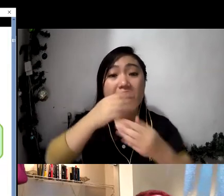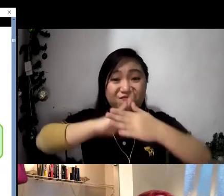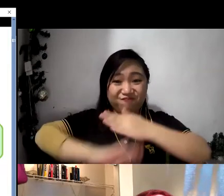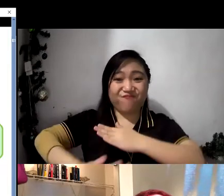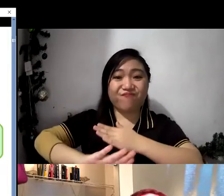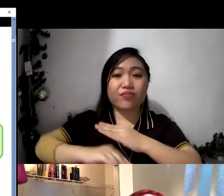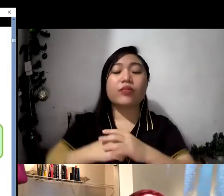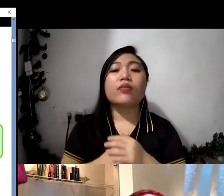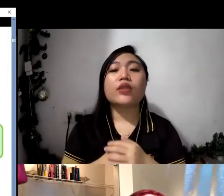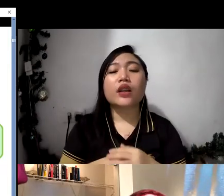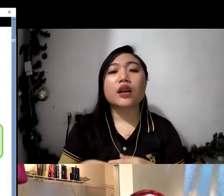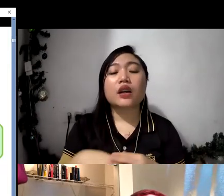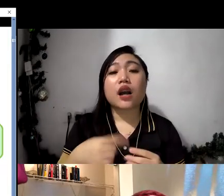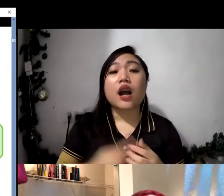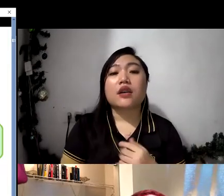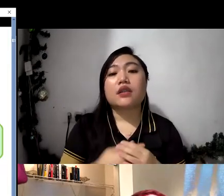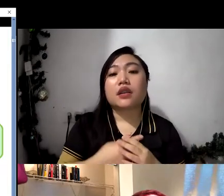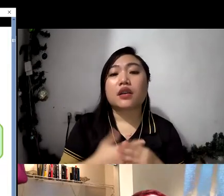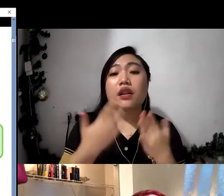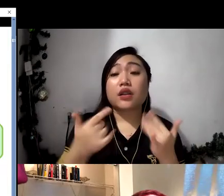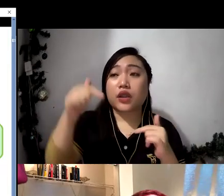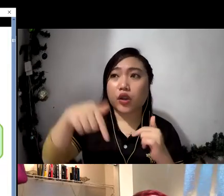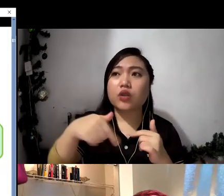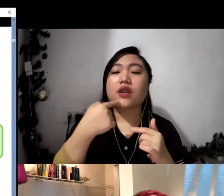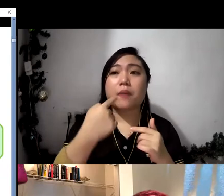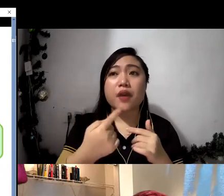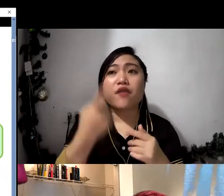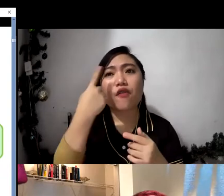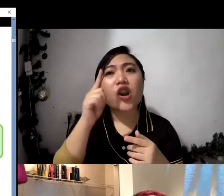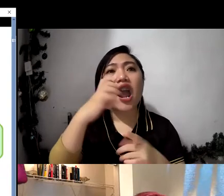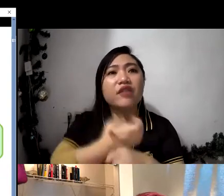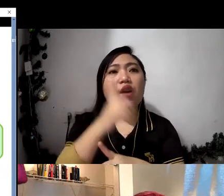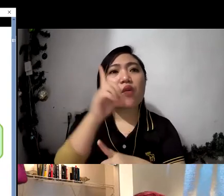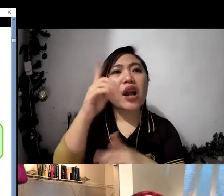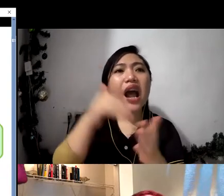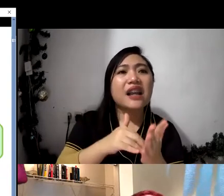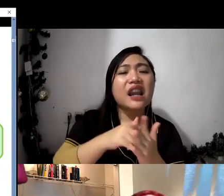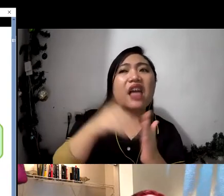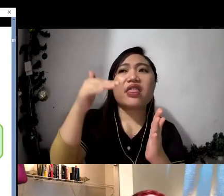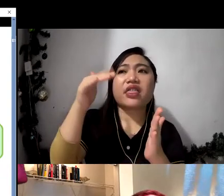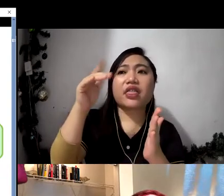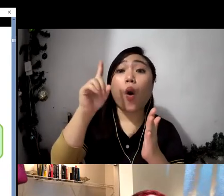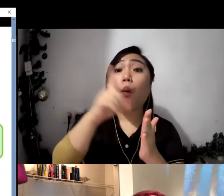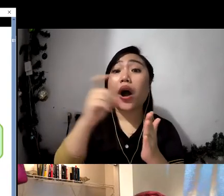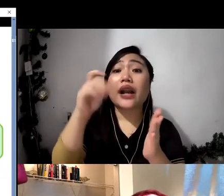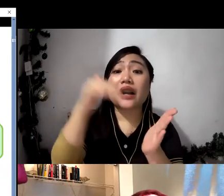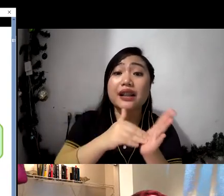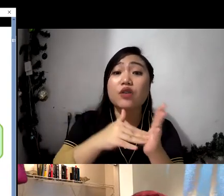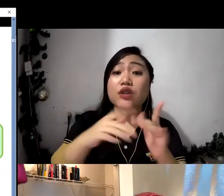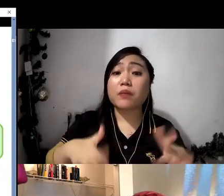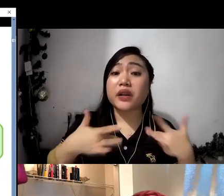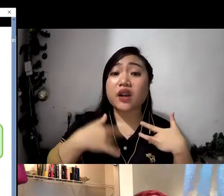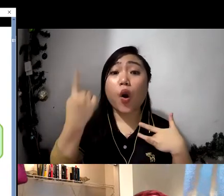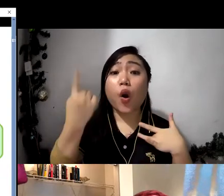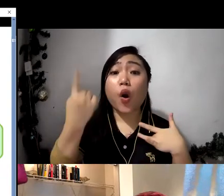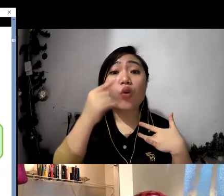ang commitment, for example, ng Pilipinas ay for every 100,000 live birth, dapat ang namamatay ay 52